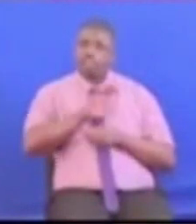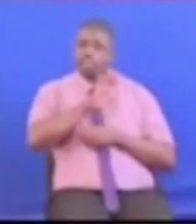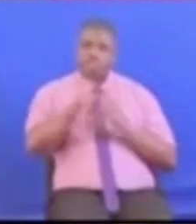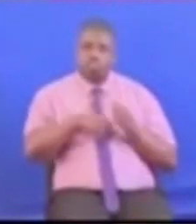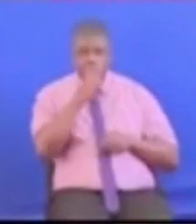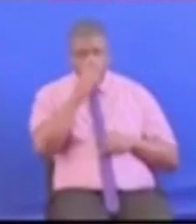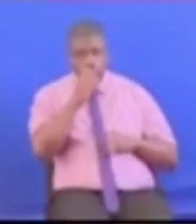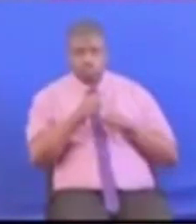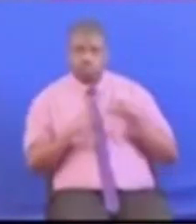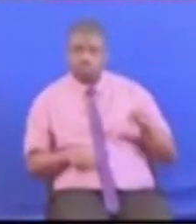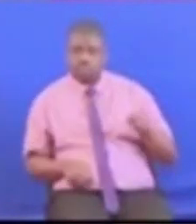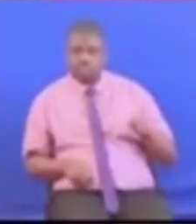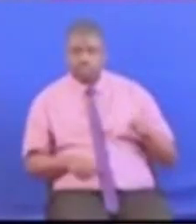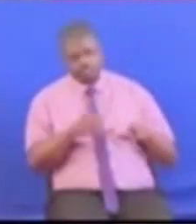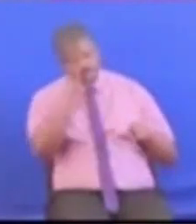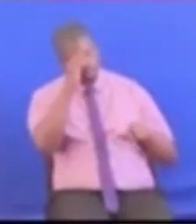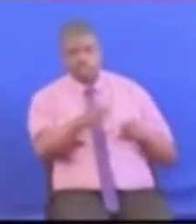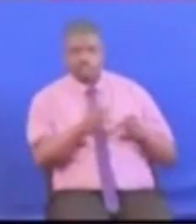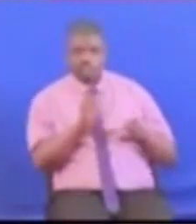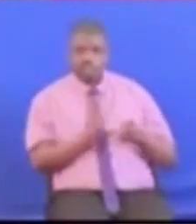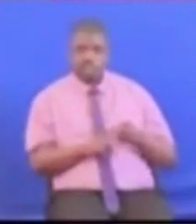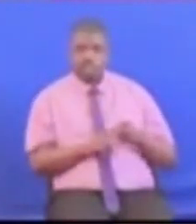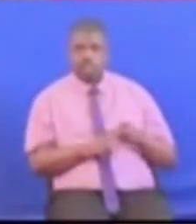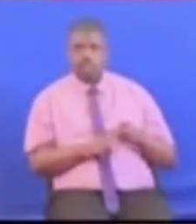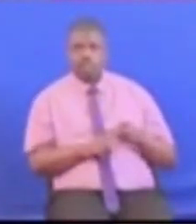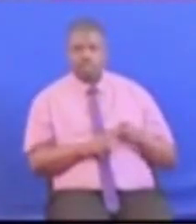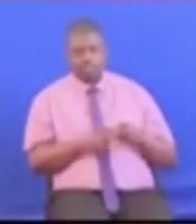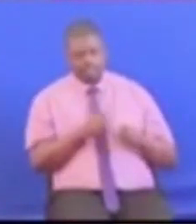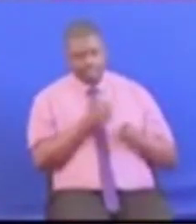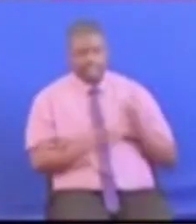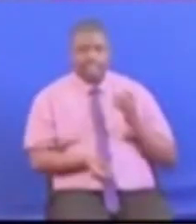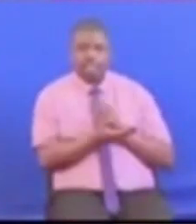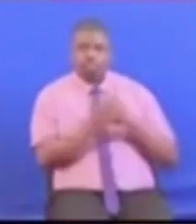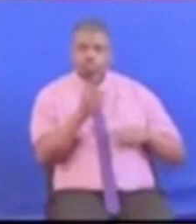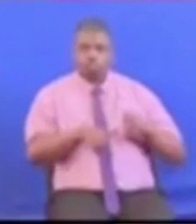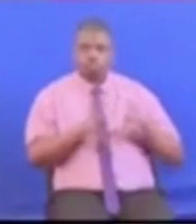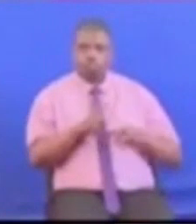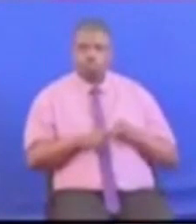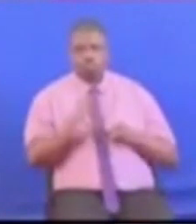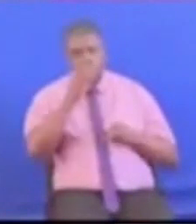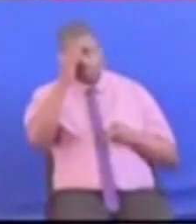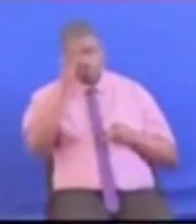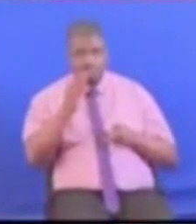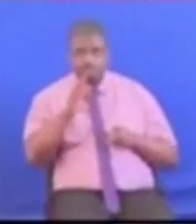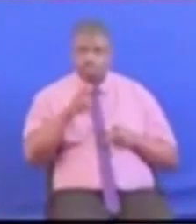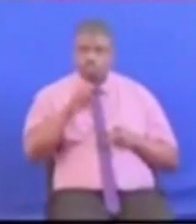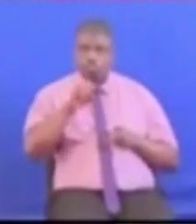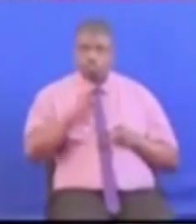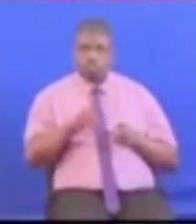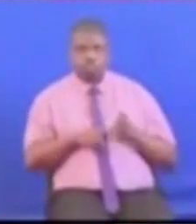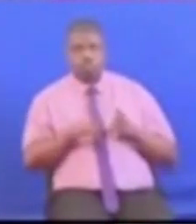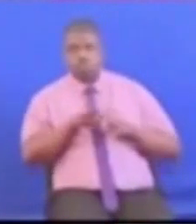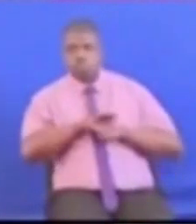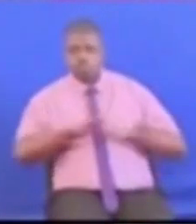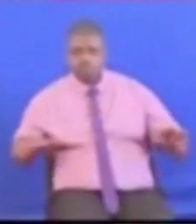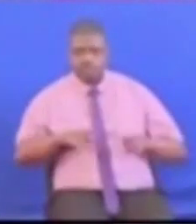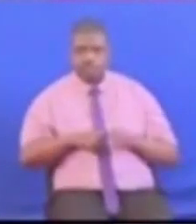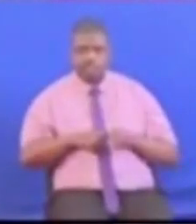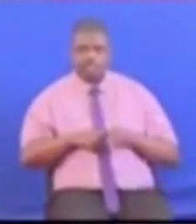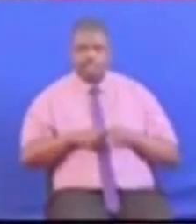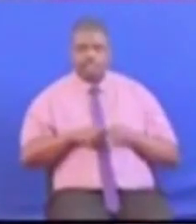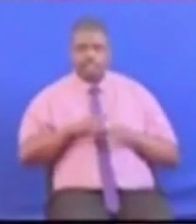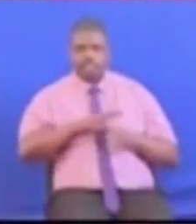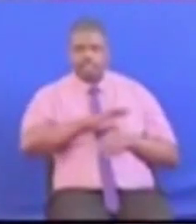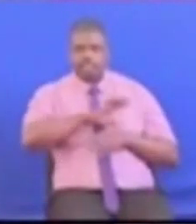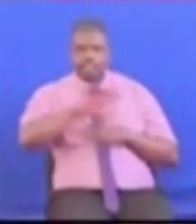vya uchunguzi kama vile polisi, TAKUKURU, jeshi usu, usalama, navyo vina shida,